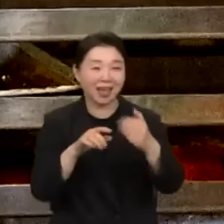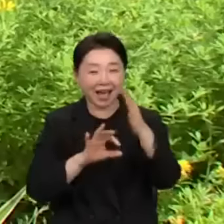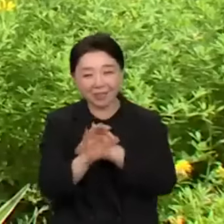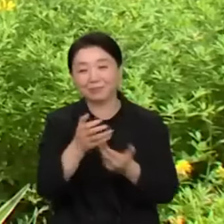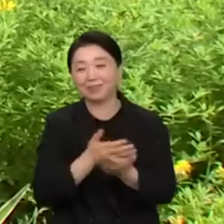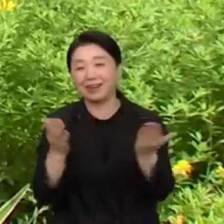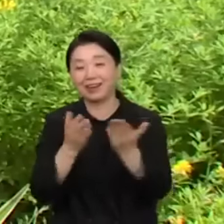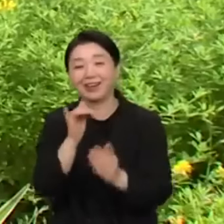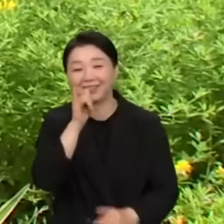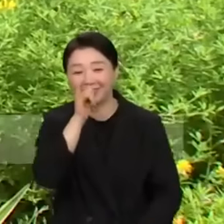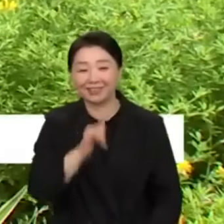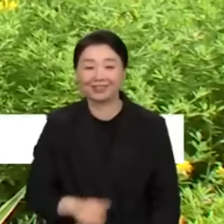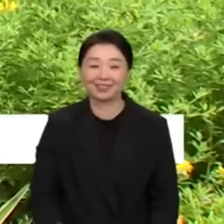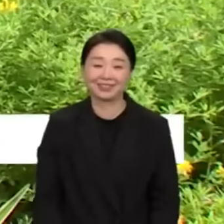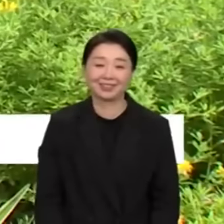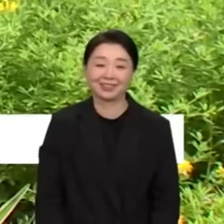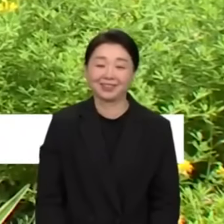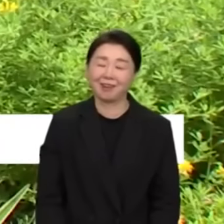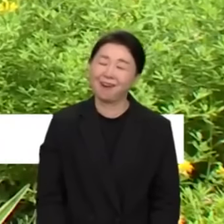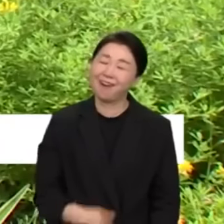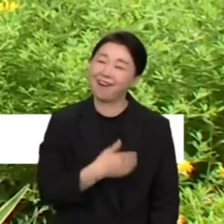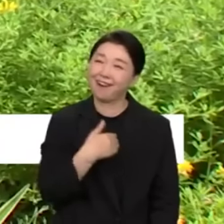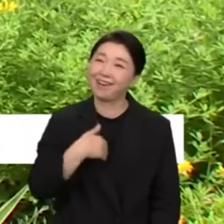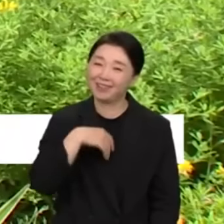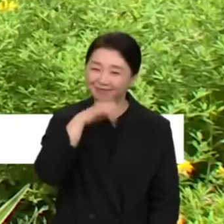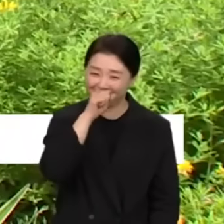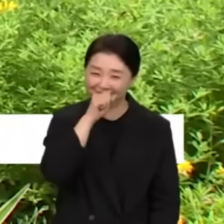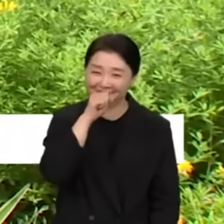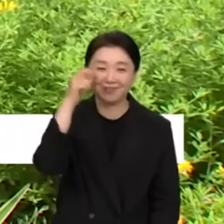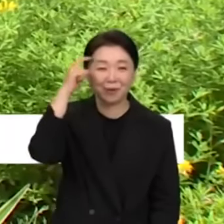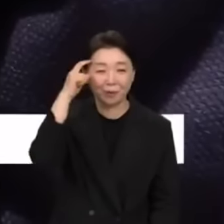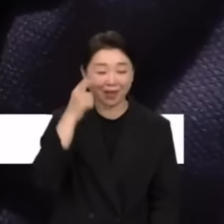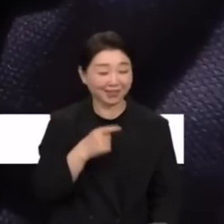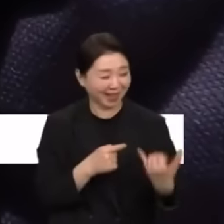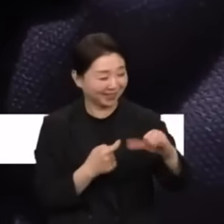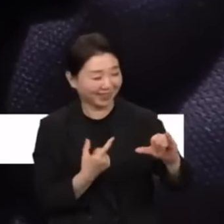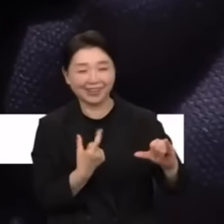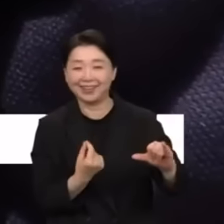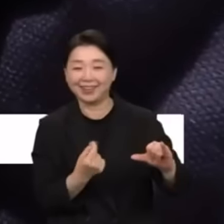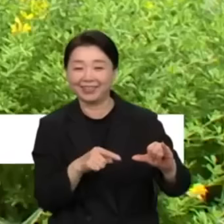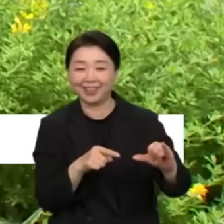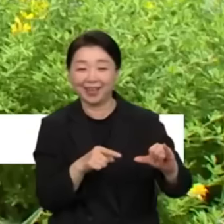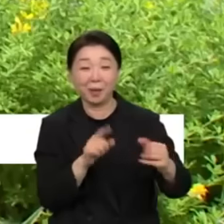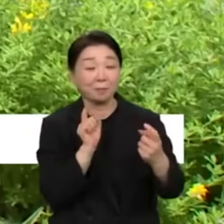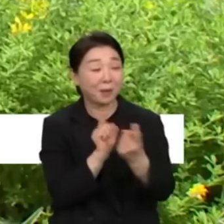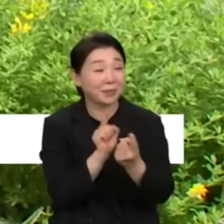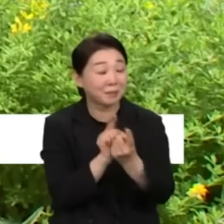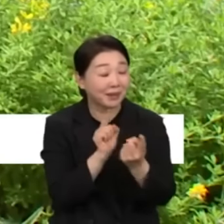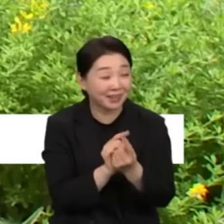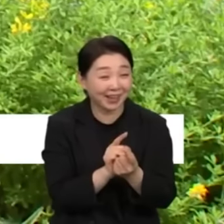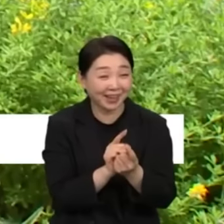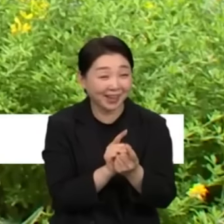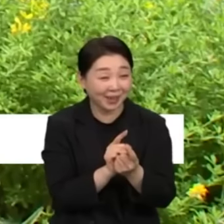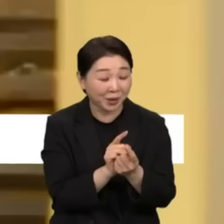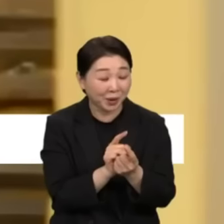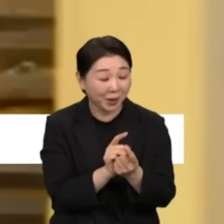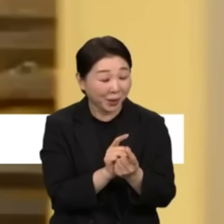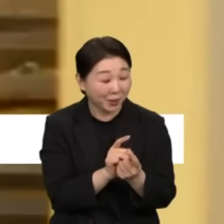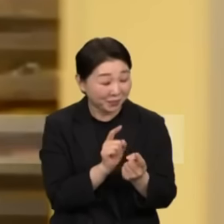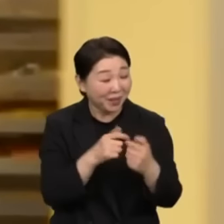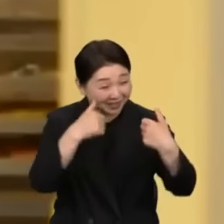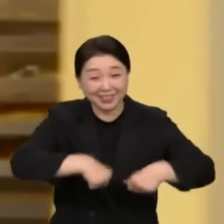내놓습니다. 흐뭇하죠. 그냥 진짜 제 아들 딸 걷고 저를 만나면 골목에 인사를 다 합니다.